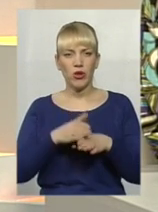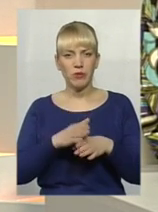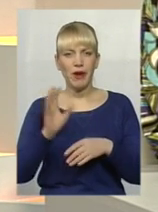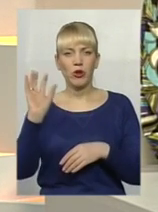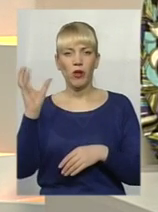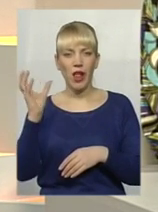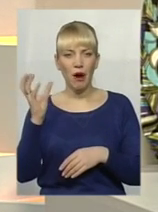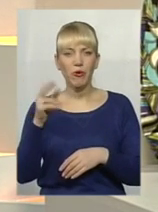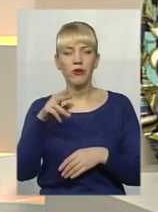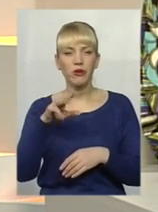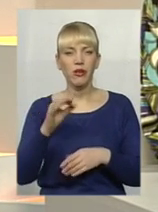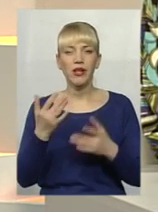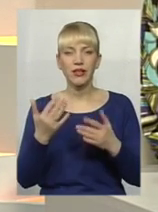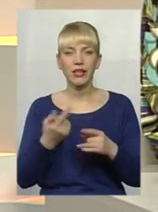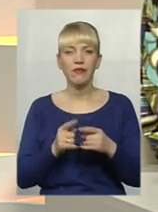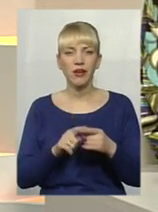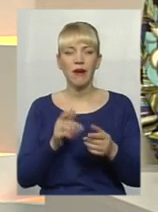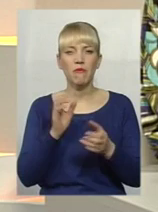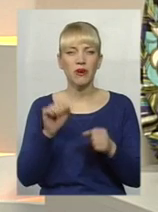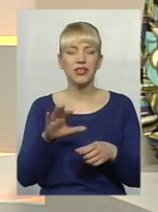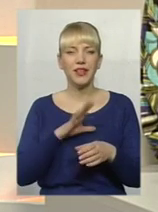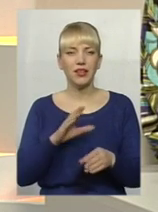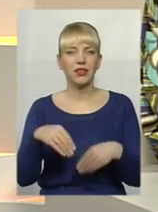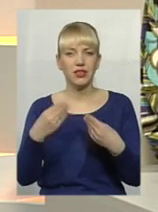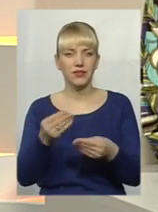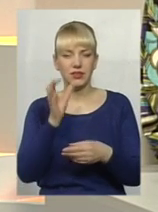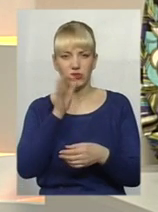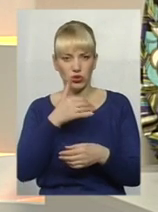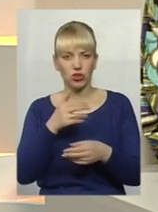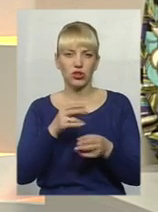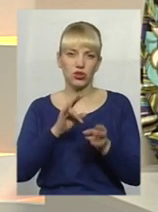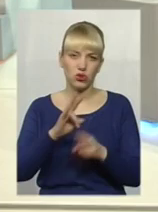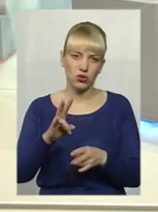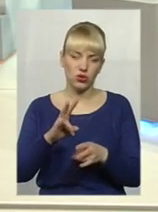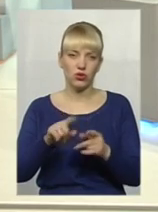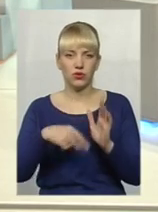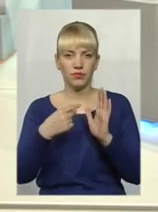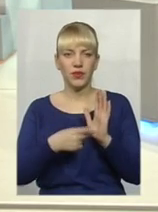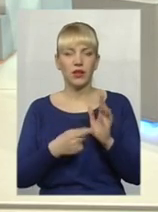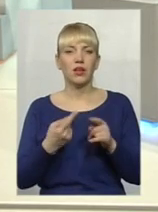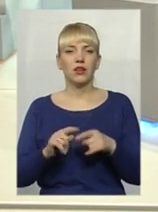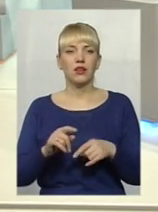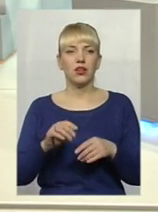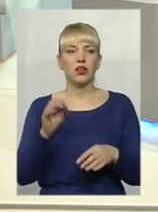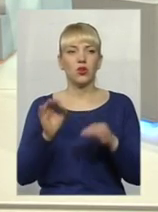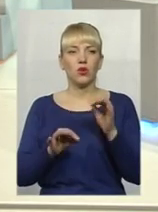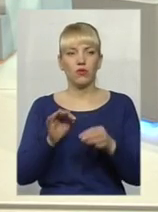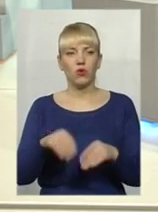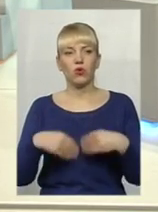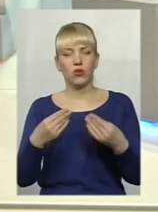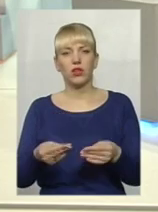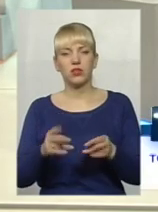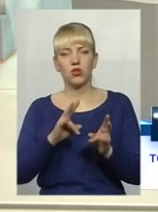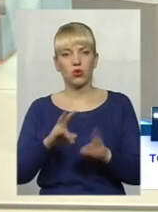лампу, наскільки вона серйозну шкоду може завдати довкіллю? Довкіллю завдасть шкоди,